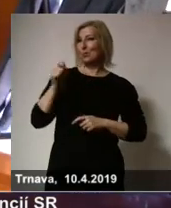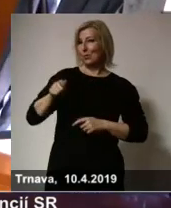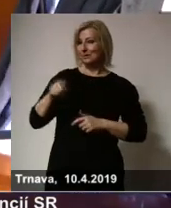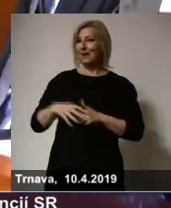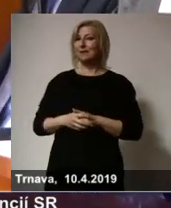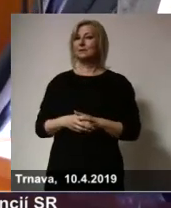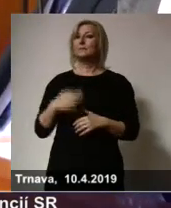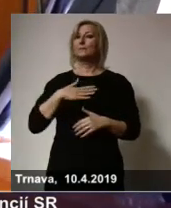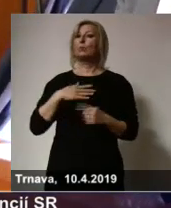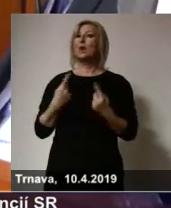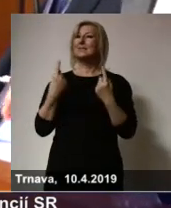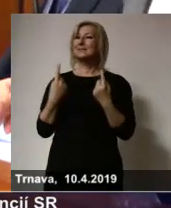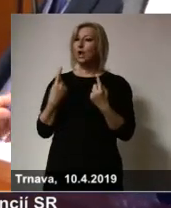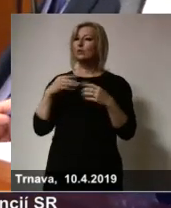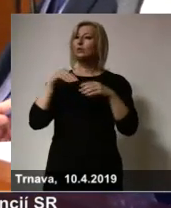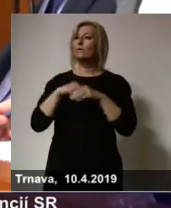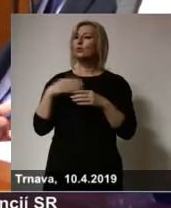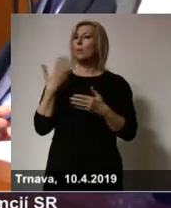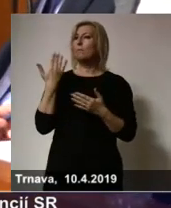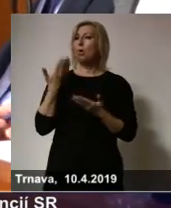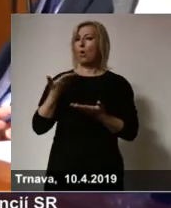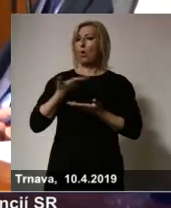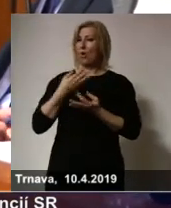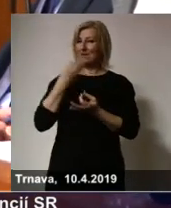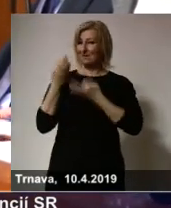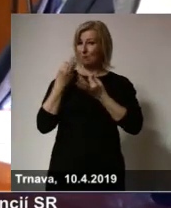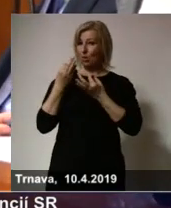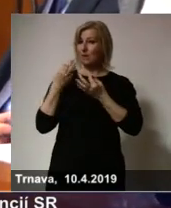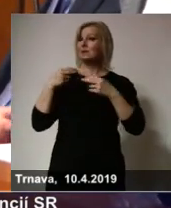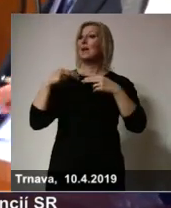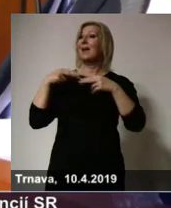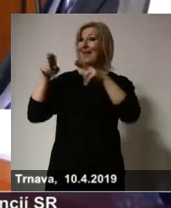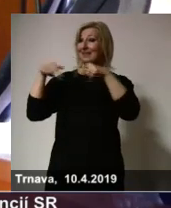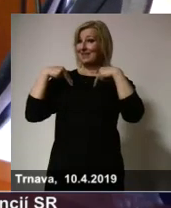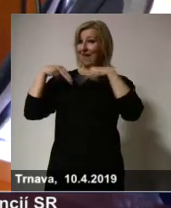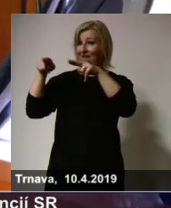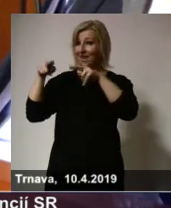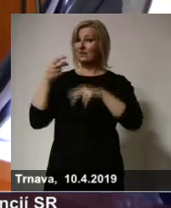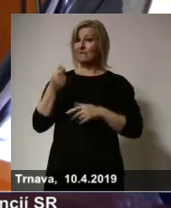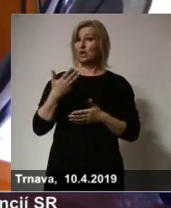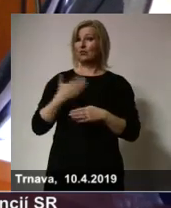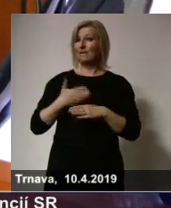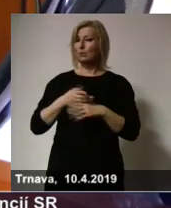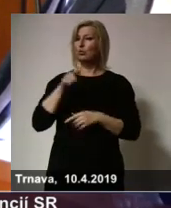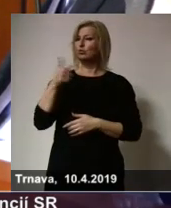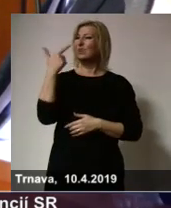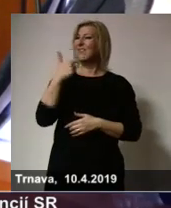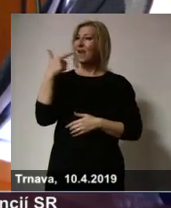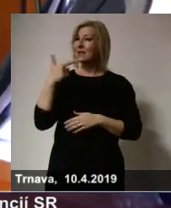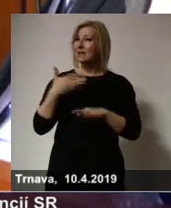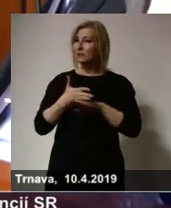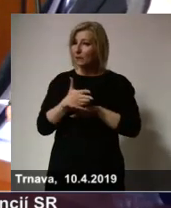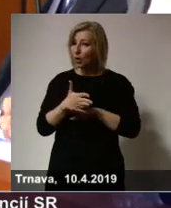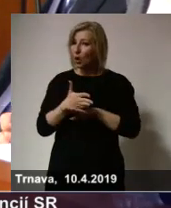tej informácie, že teda budeme brať návratnú finančnú výpomoc až do výšky 20 miliónov, preto sú tam uvádzané tieto údaje, tak ako